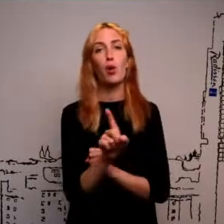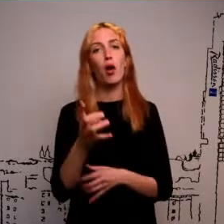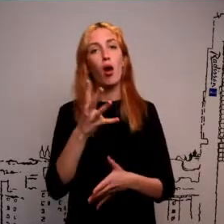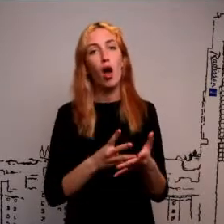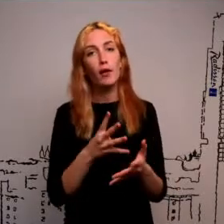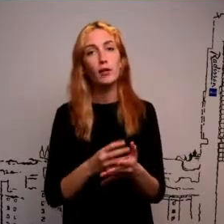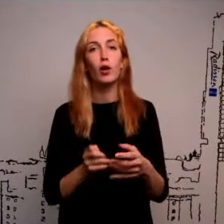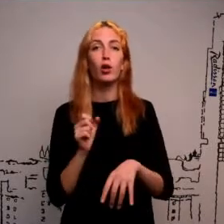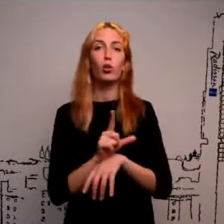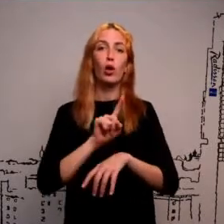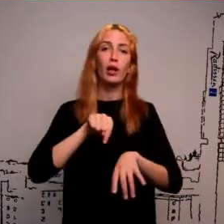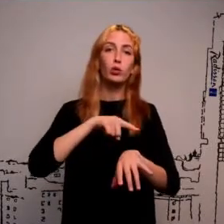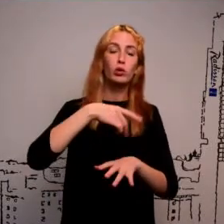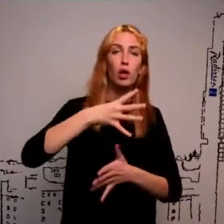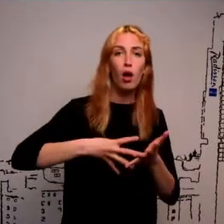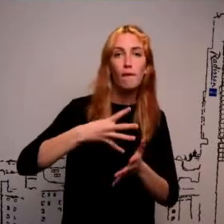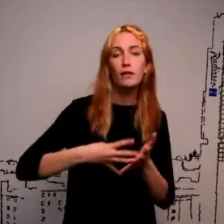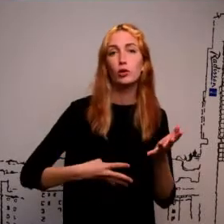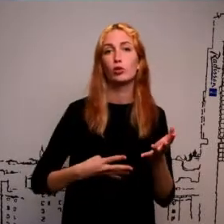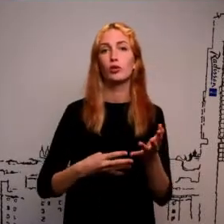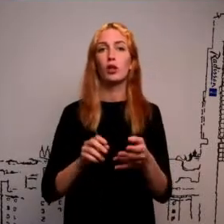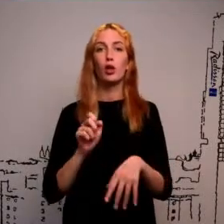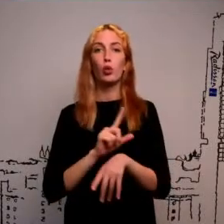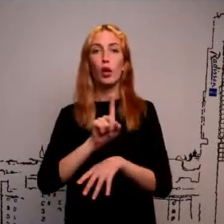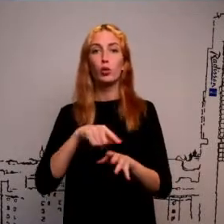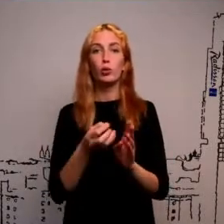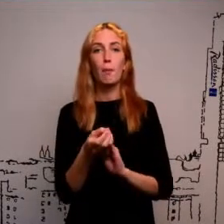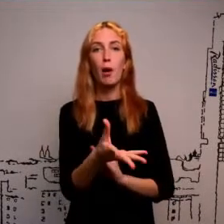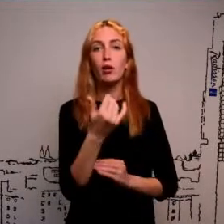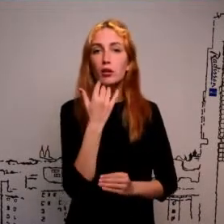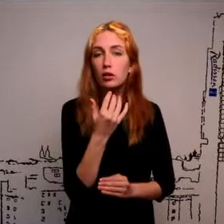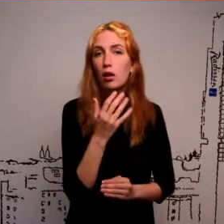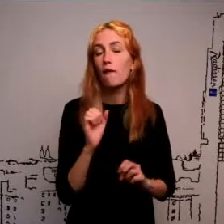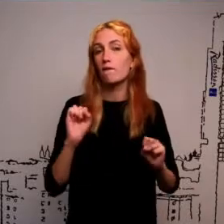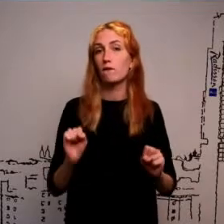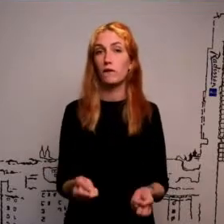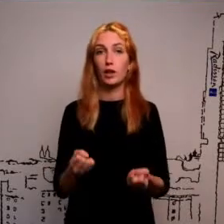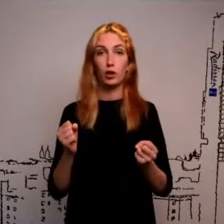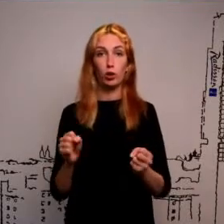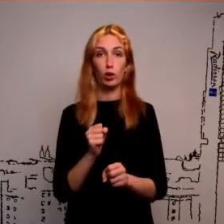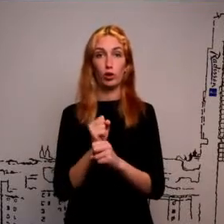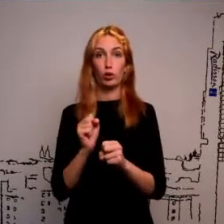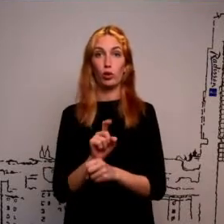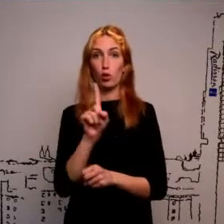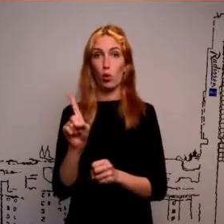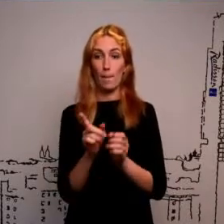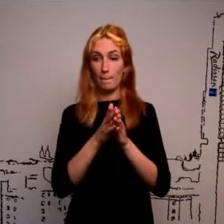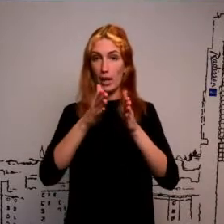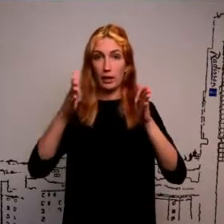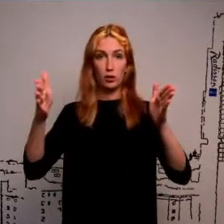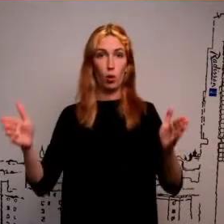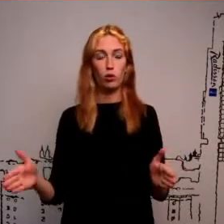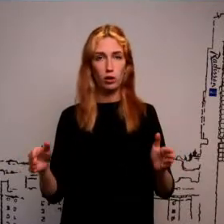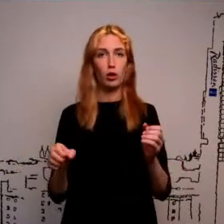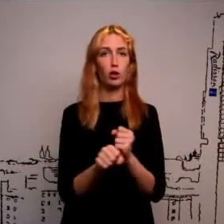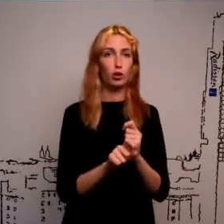ületundide arvestusega, ületundi ei taheta maksta või siis kui on summeeritud tööperiood, siis